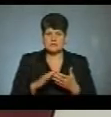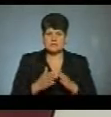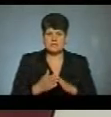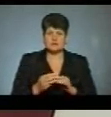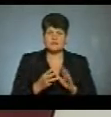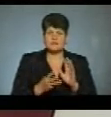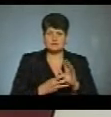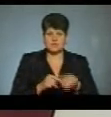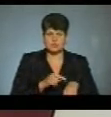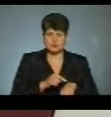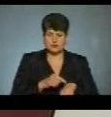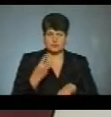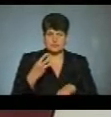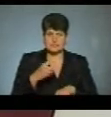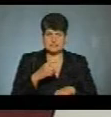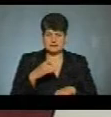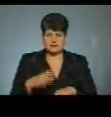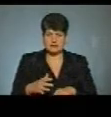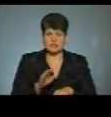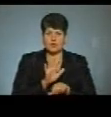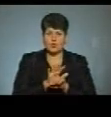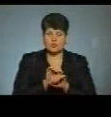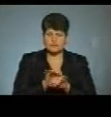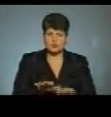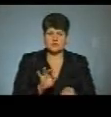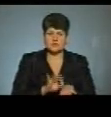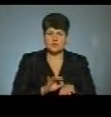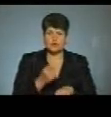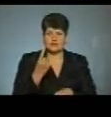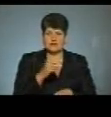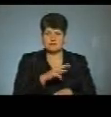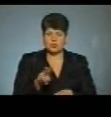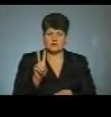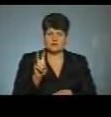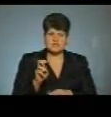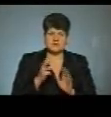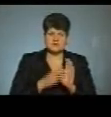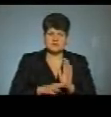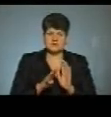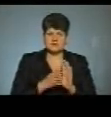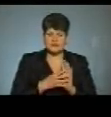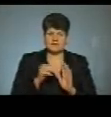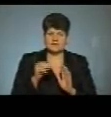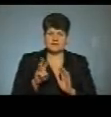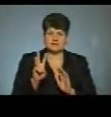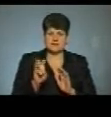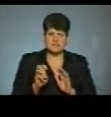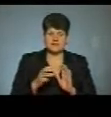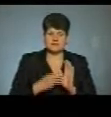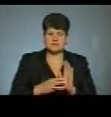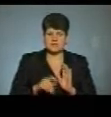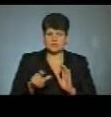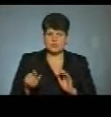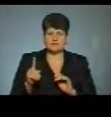на 18 годину 30 хвилин на коронавірус захворіли 1 289 380 людей